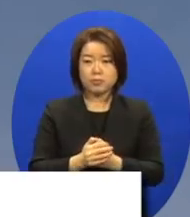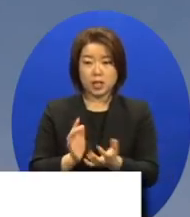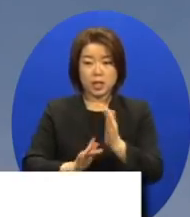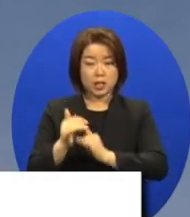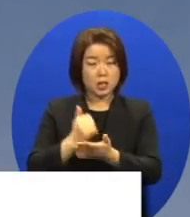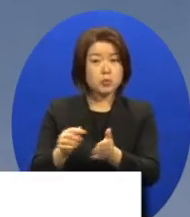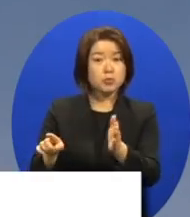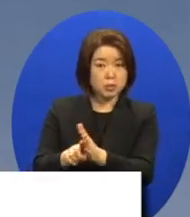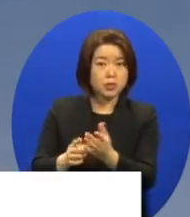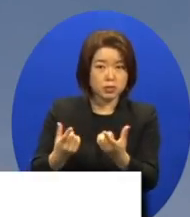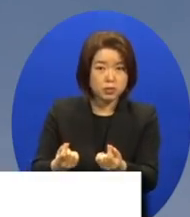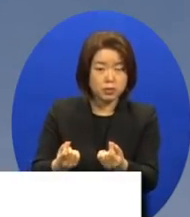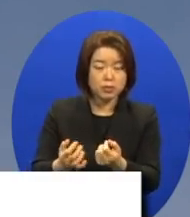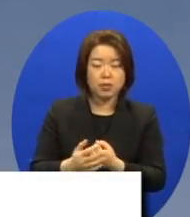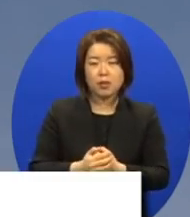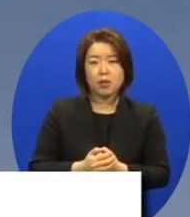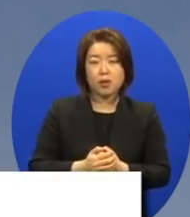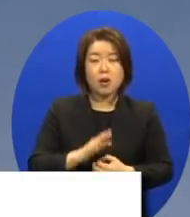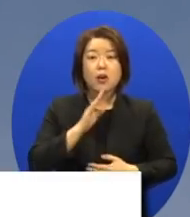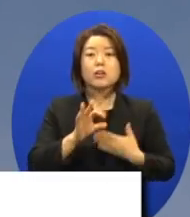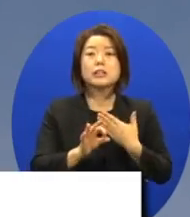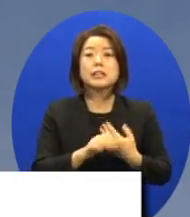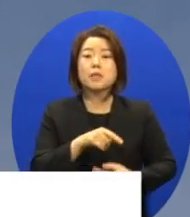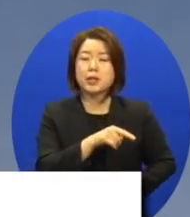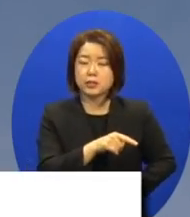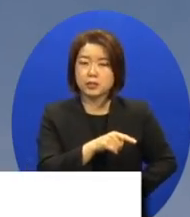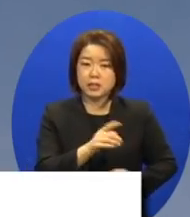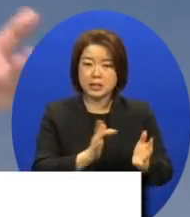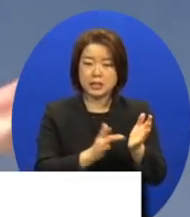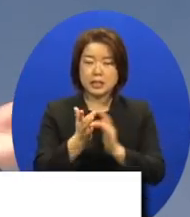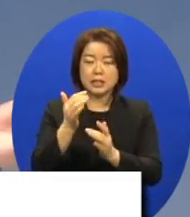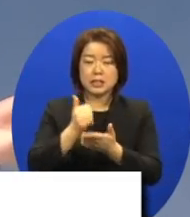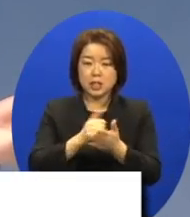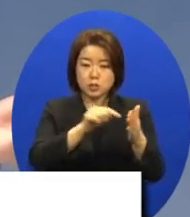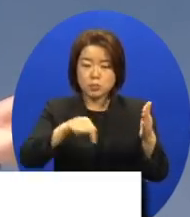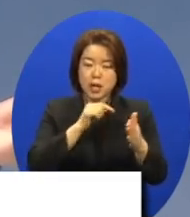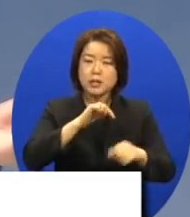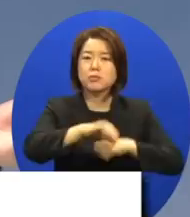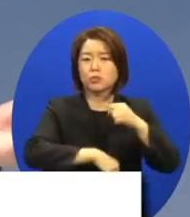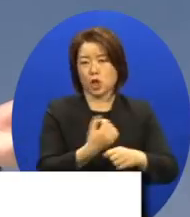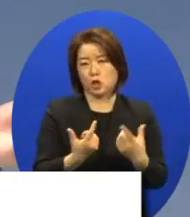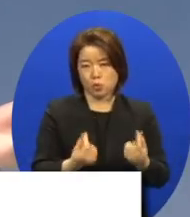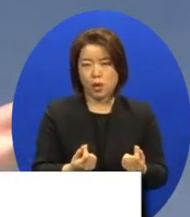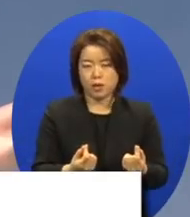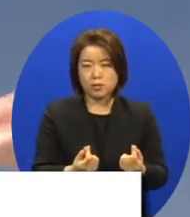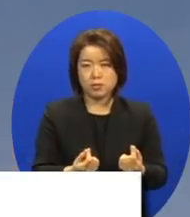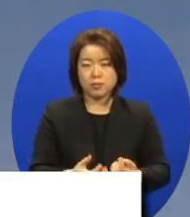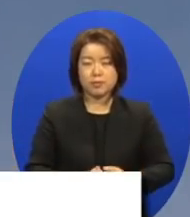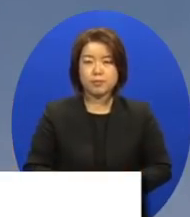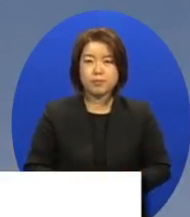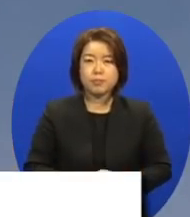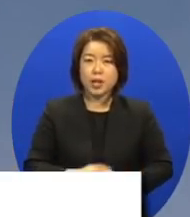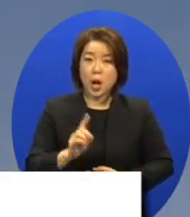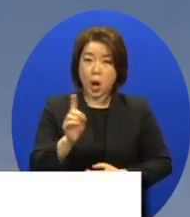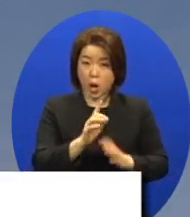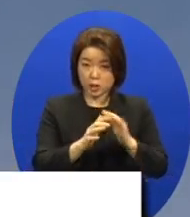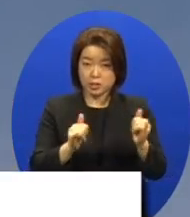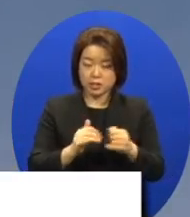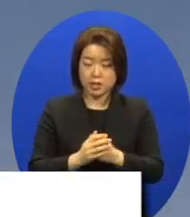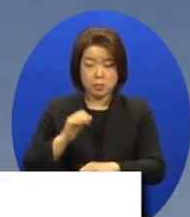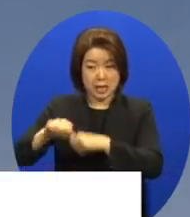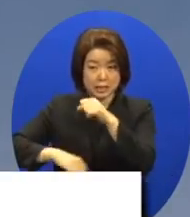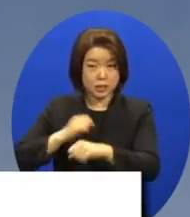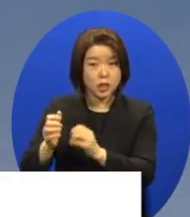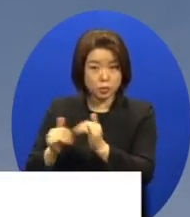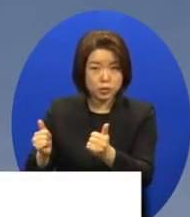믿었습니다 그걸 그렇다면 그런 예수님 안에서 자유인 이라는 겁니다 어떤 사람은 자유인